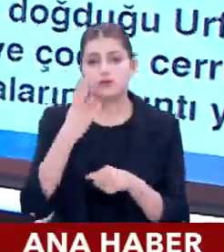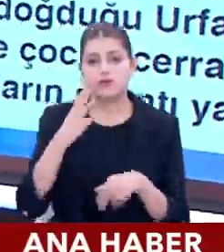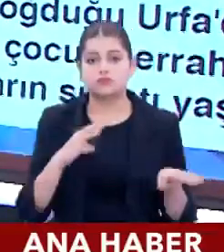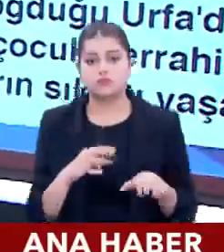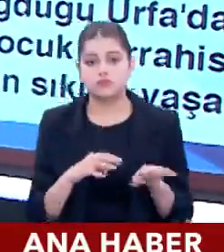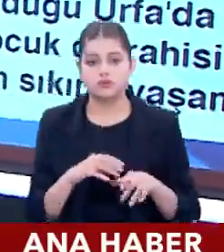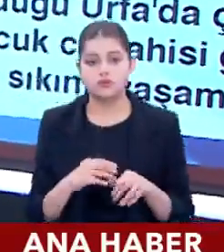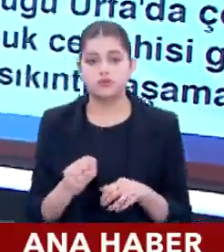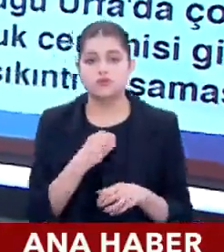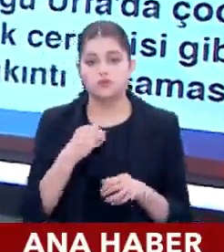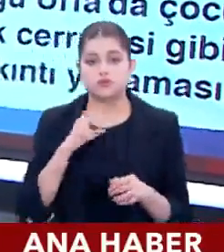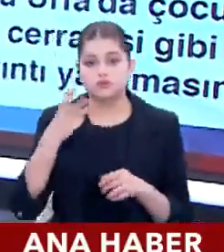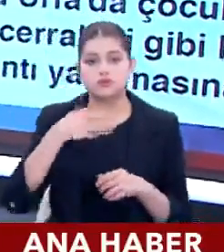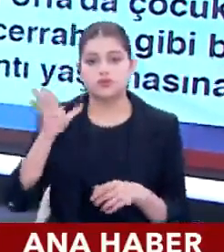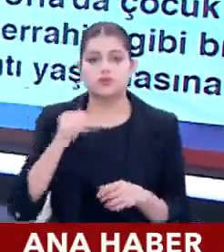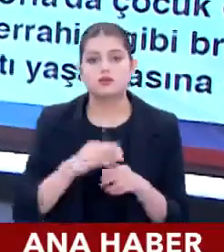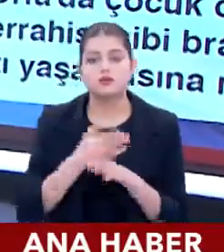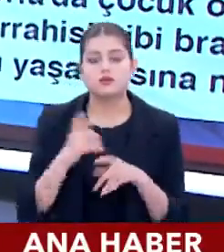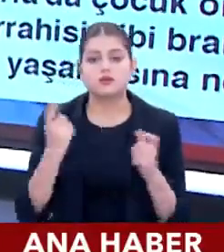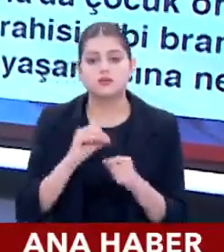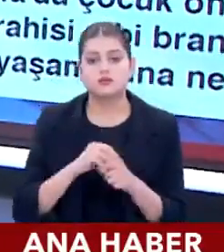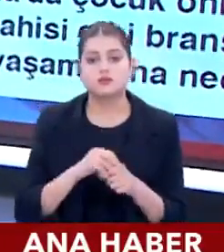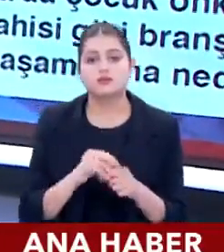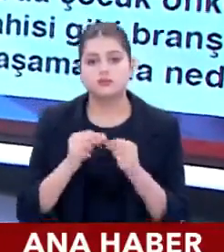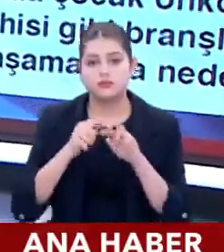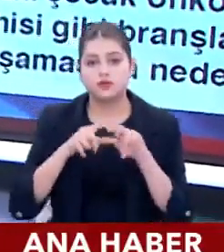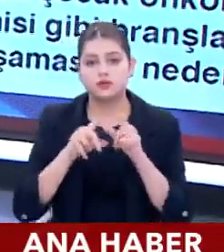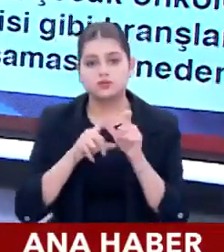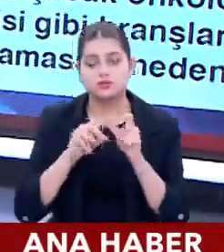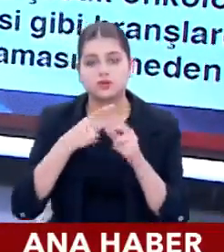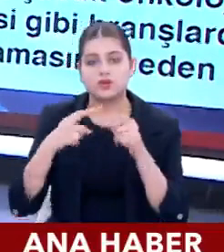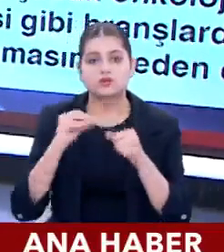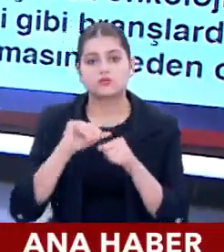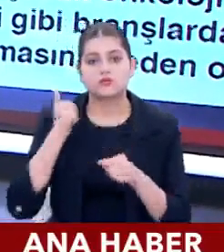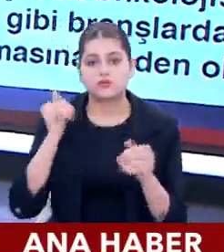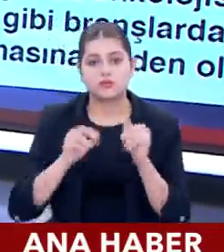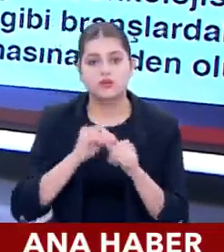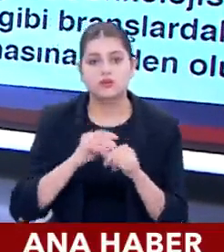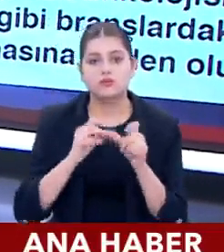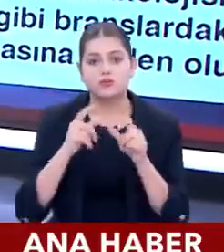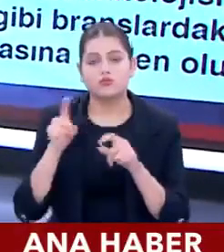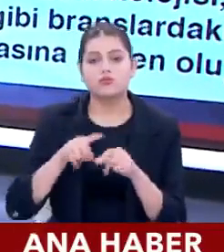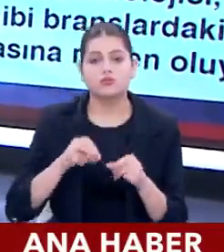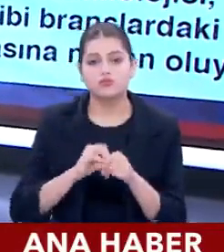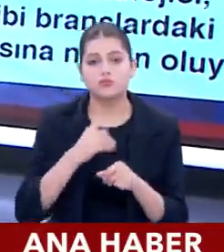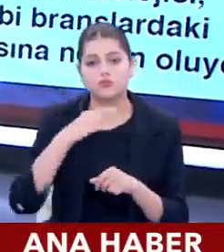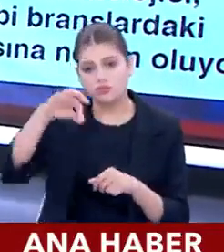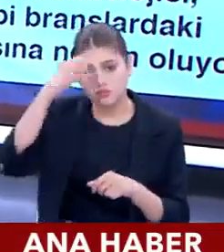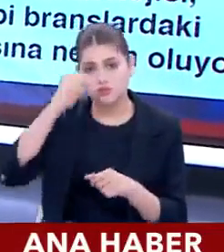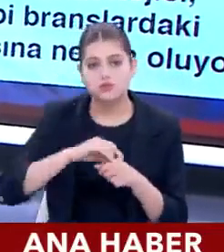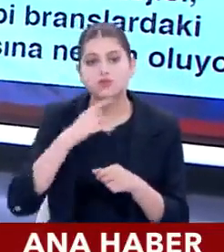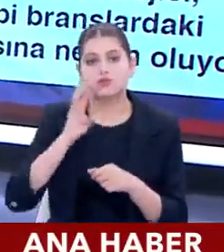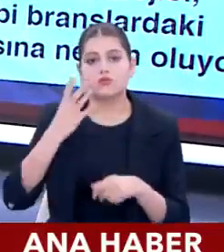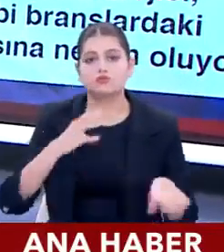çocuk cerrahından üçü gitti nerede branş doktoru eksikliğiyle sık sık gündeme gelen Urfa'daki Harran Üniversitesi'ndeki